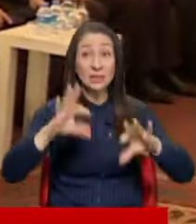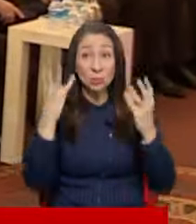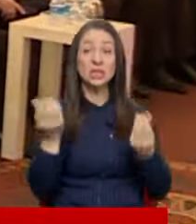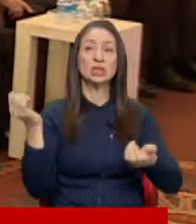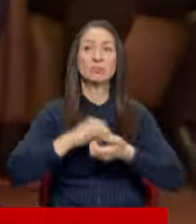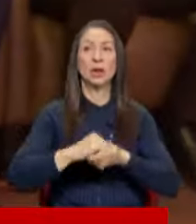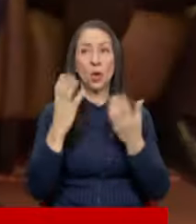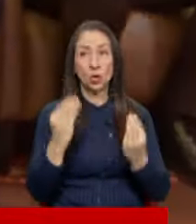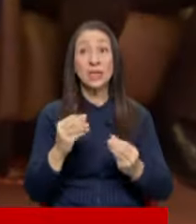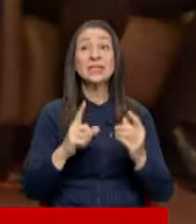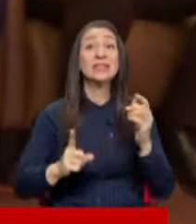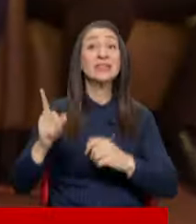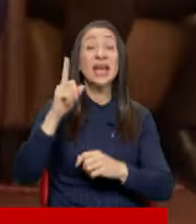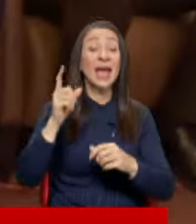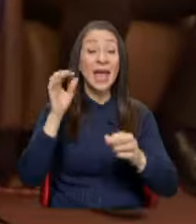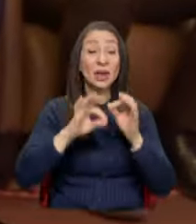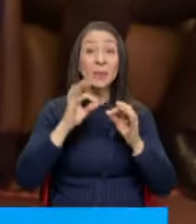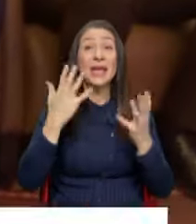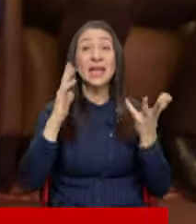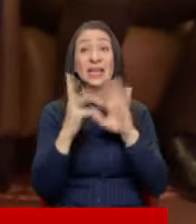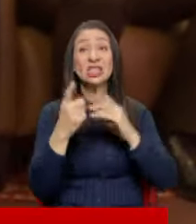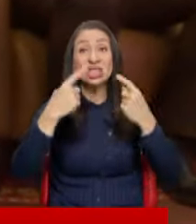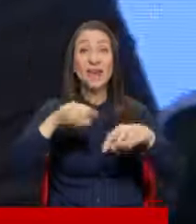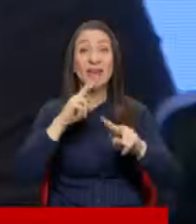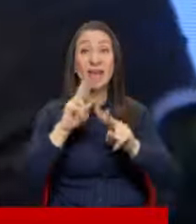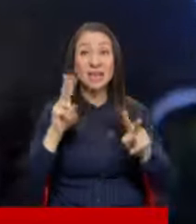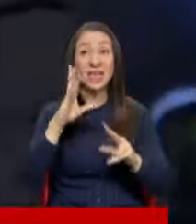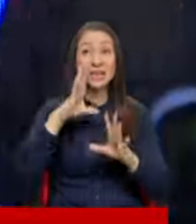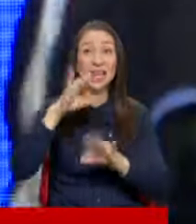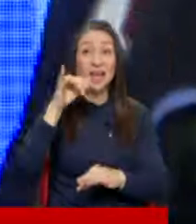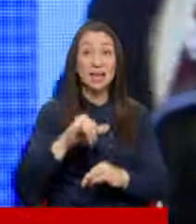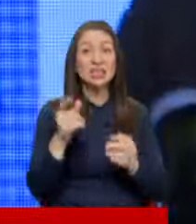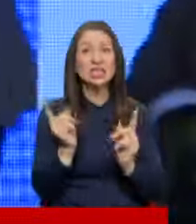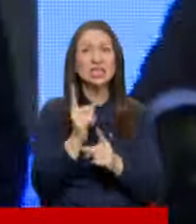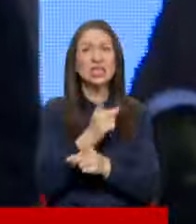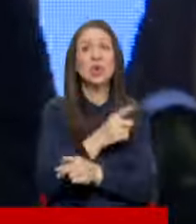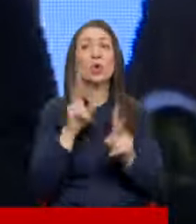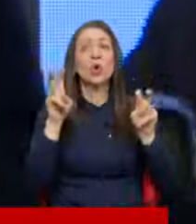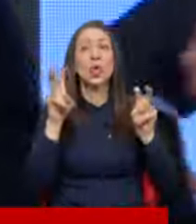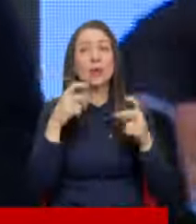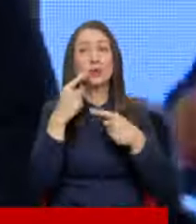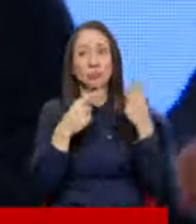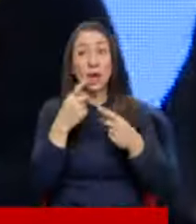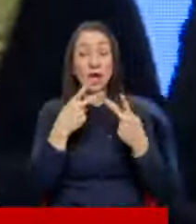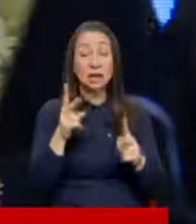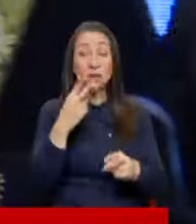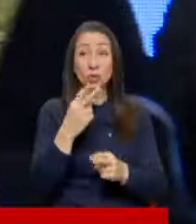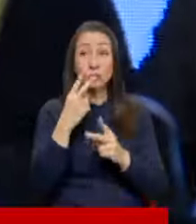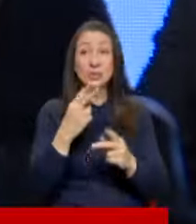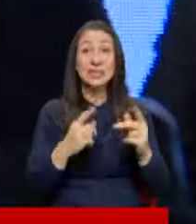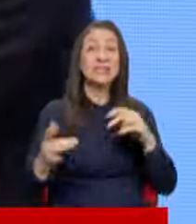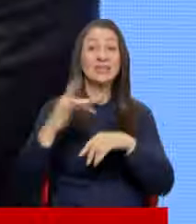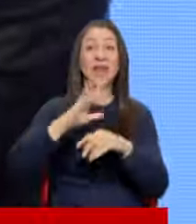işbirliği oldu zirvede ekonomi iklim krizi çevre ve enerji insan hakları gibi çeşitli konular ele alındı açılış konuşmasını